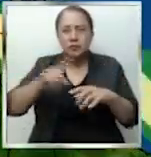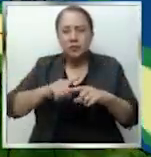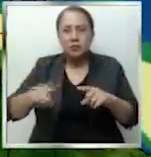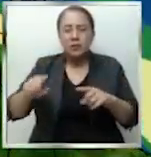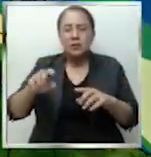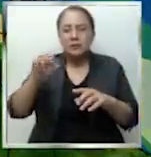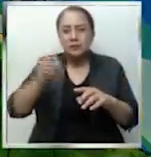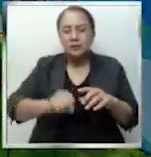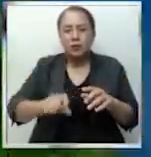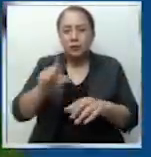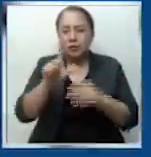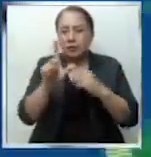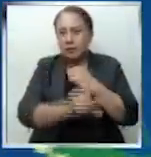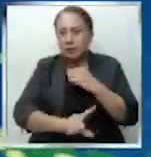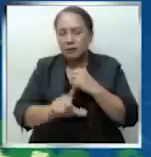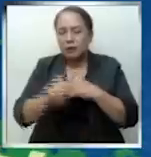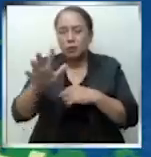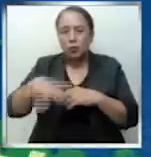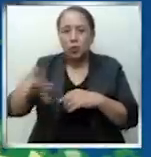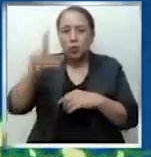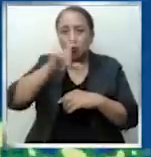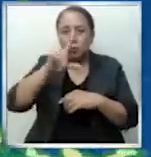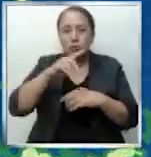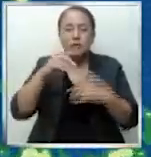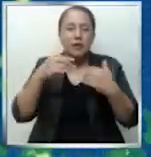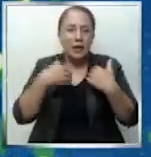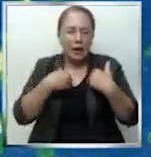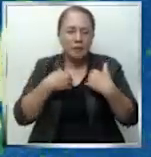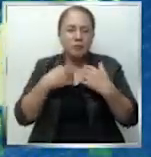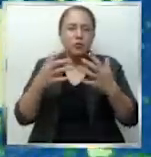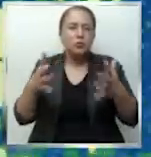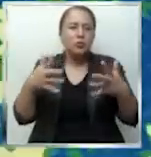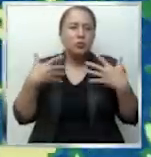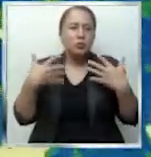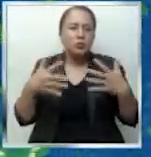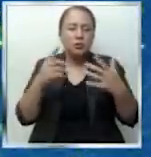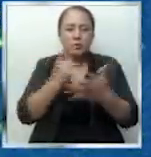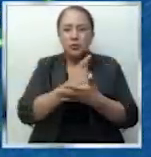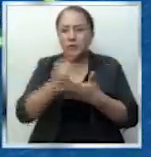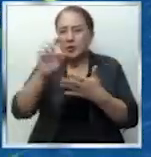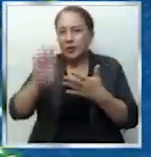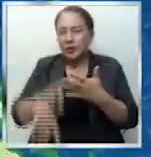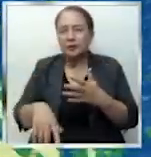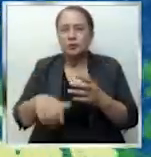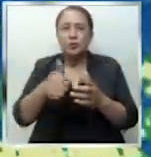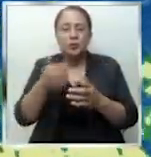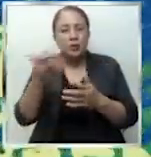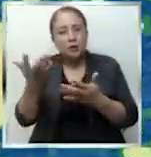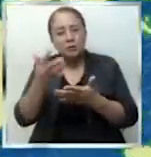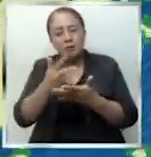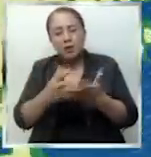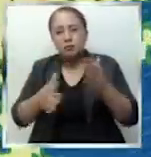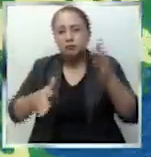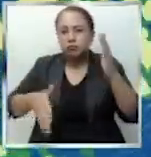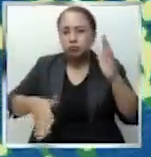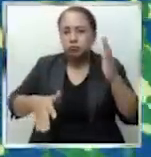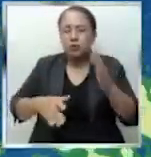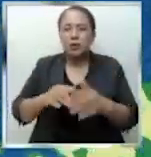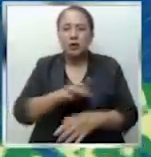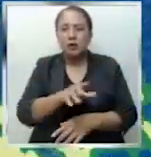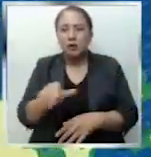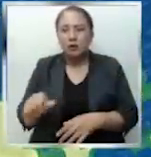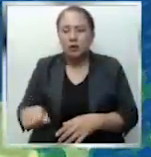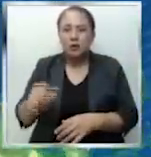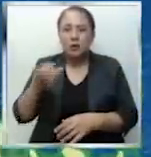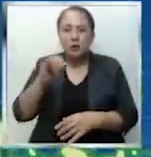Leyte. Halos buong Luzon ang makararanas ng maliwalas na panahon ngayong weekend maliban sa ilang bahagi ng Cordillera, Cagayan Valley, Ilocos Region